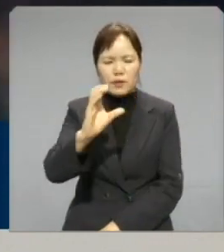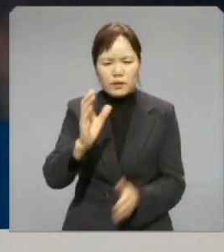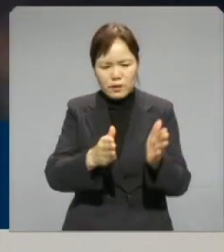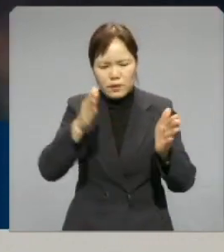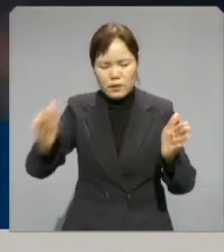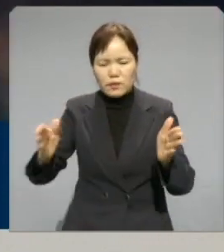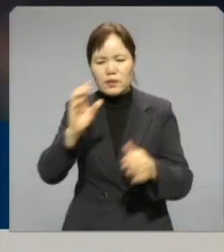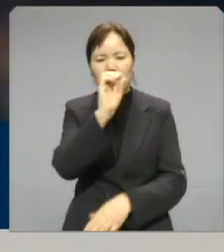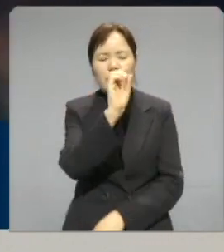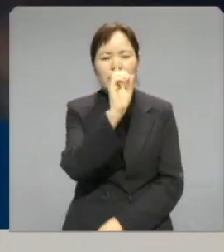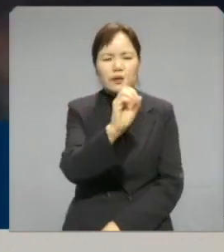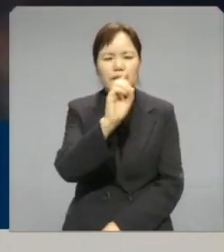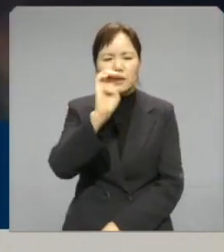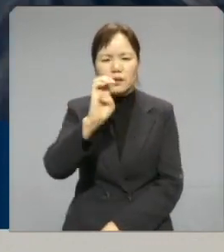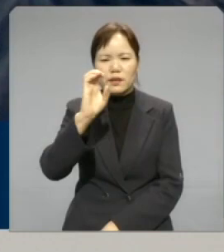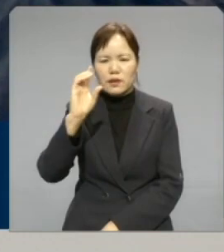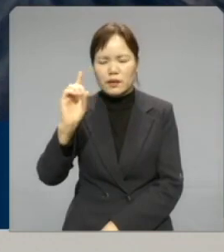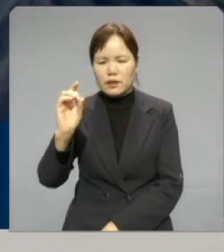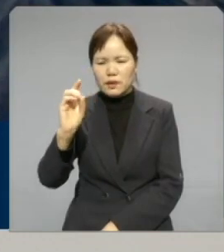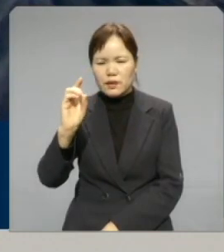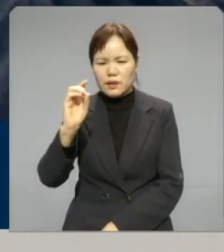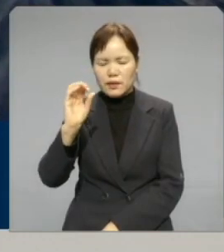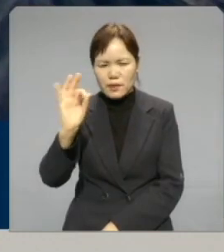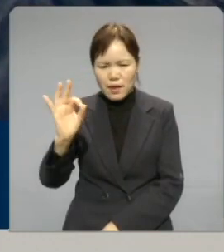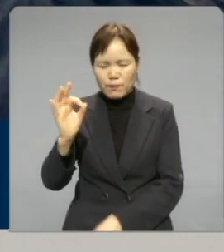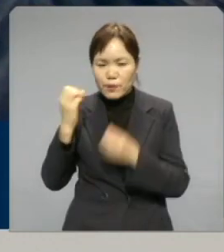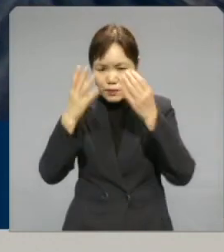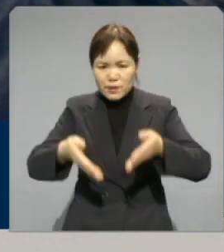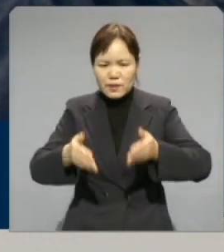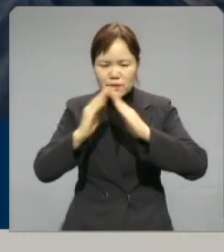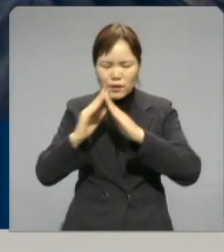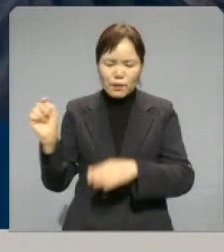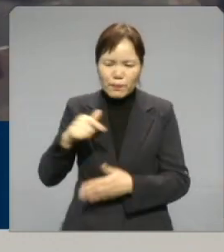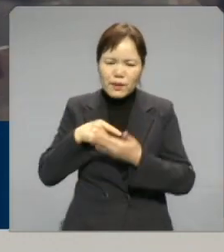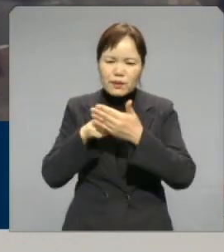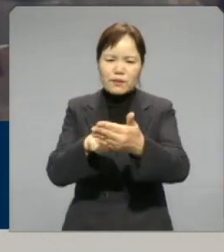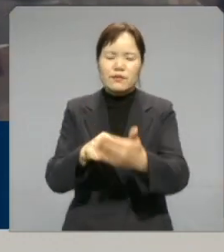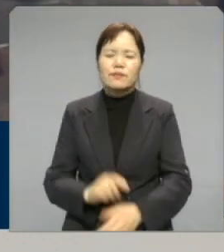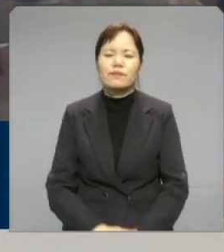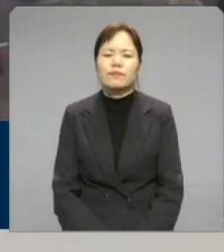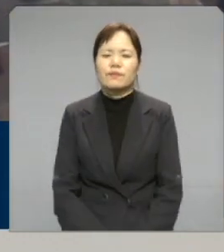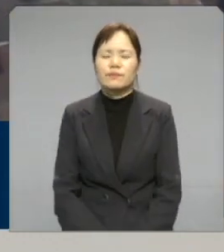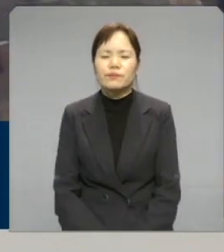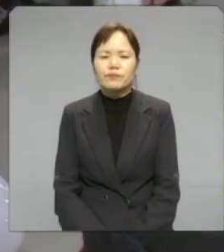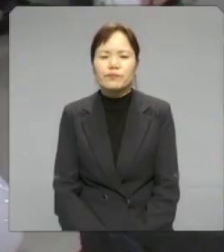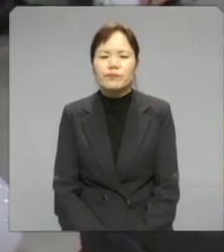연장되고 DEF 노선 신설도 속도감 있게 추진됩니다. 이어서 유성훈 기자입니다.